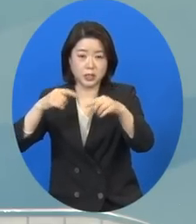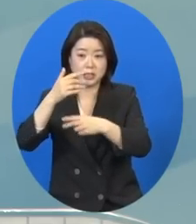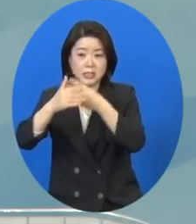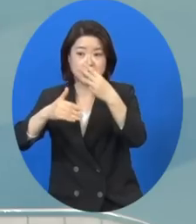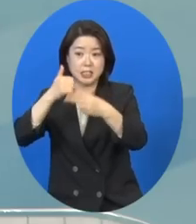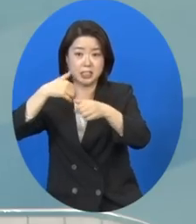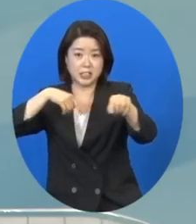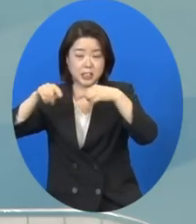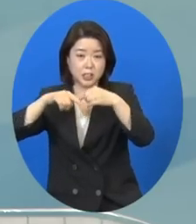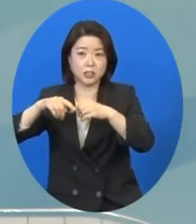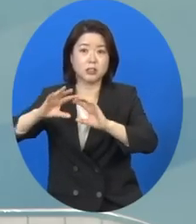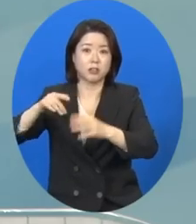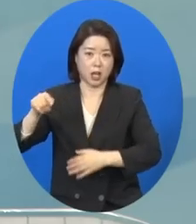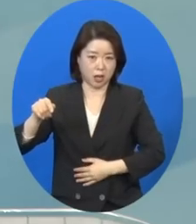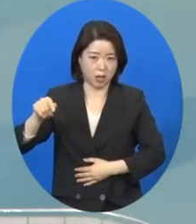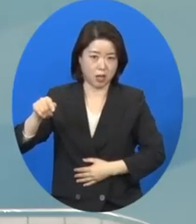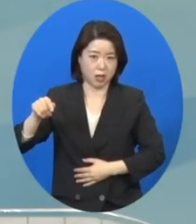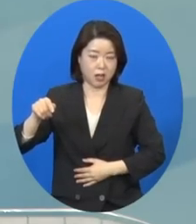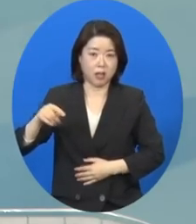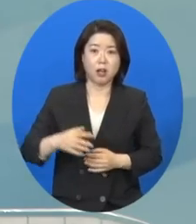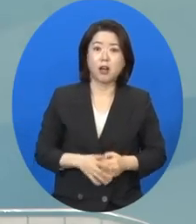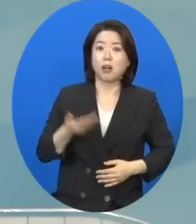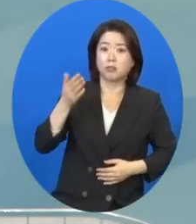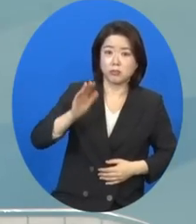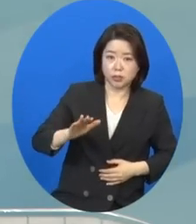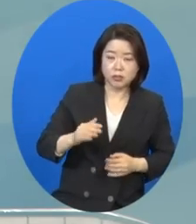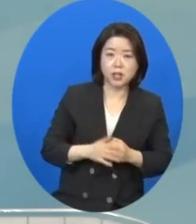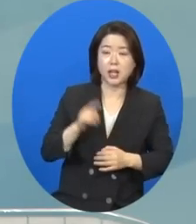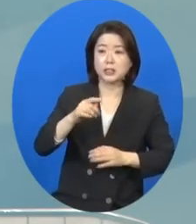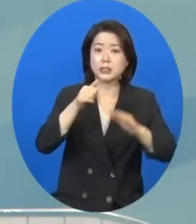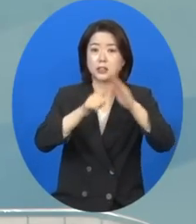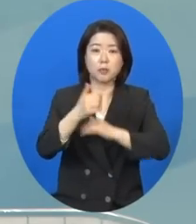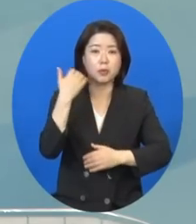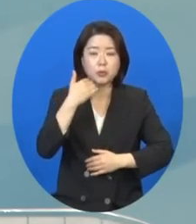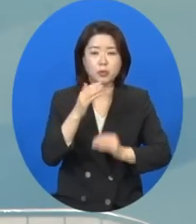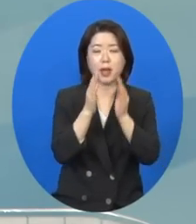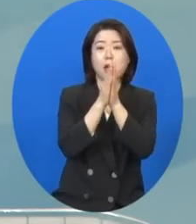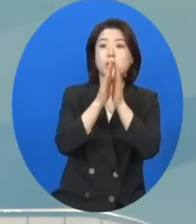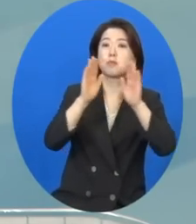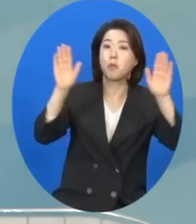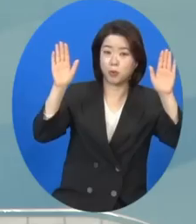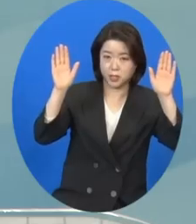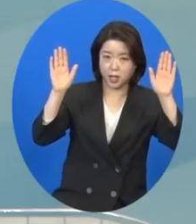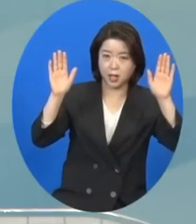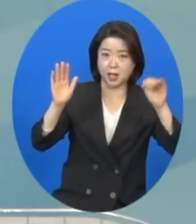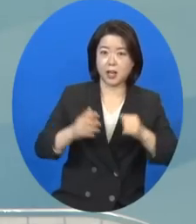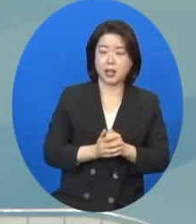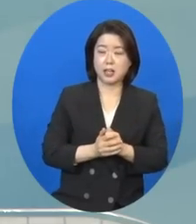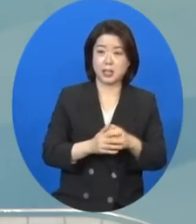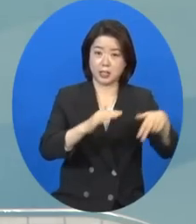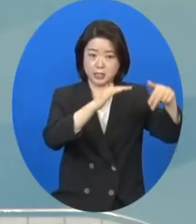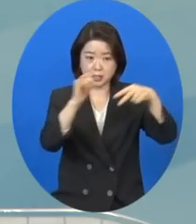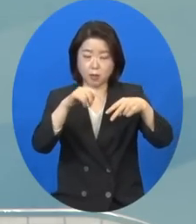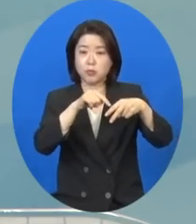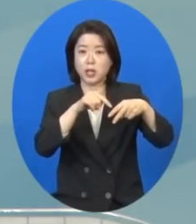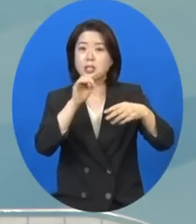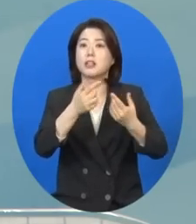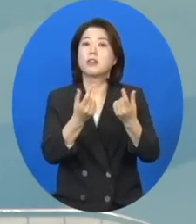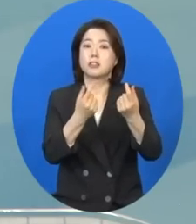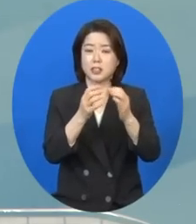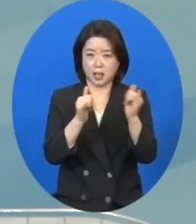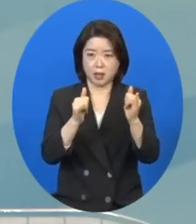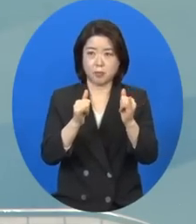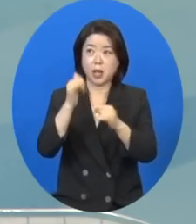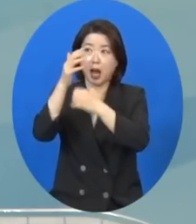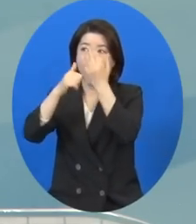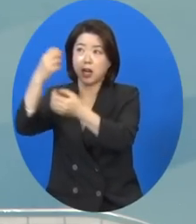국가였습니다 신정 정치 국가였습니다 그런데 그 대표가 누가 있냐면 모세 예를 들어 사무엘 이런 분들이었죠